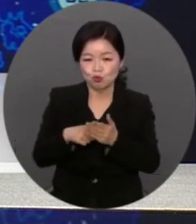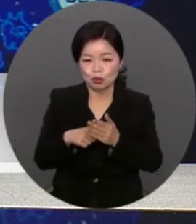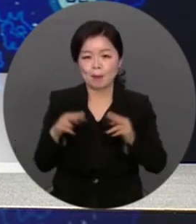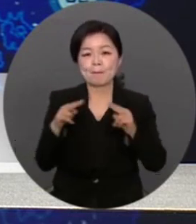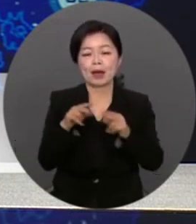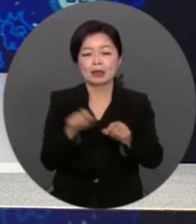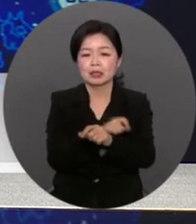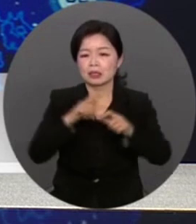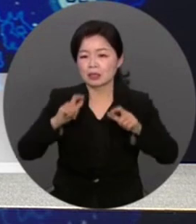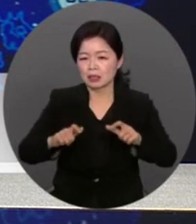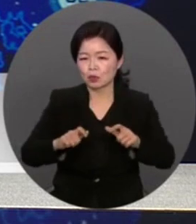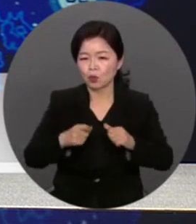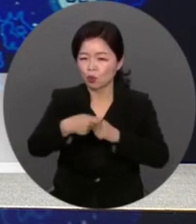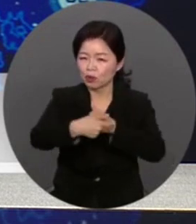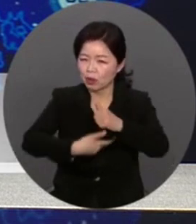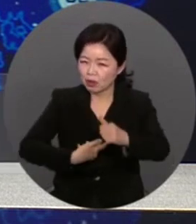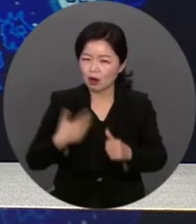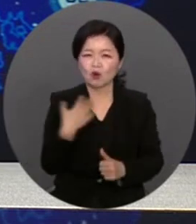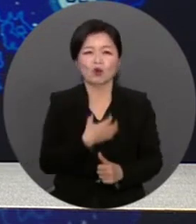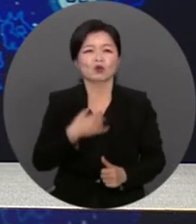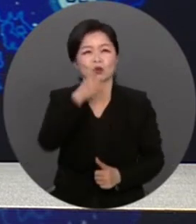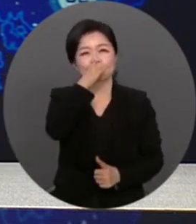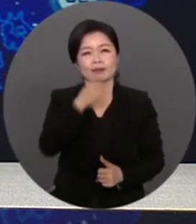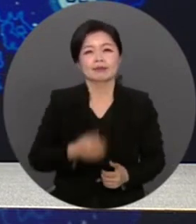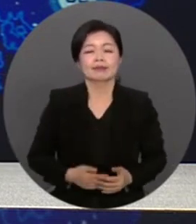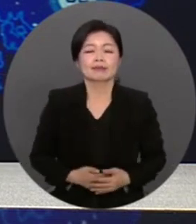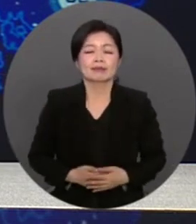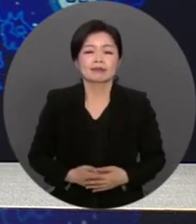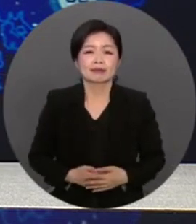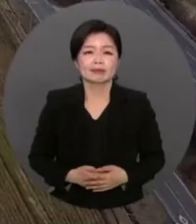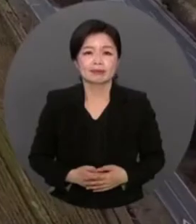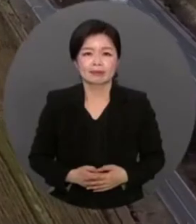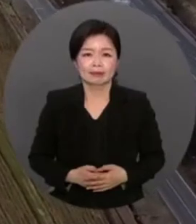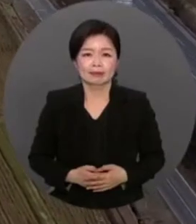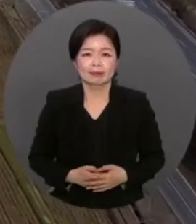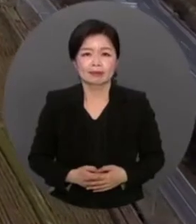지정에도 영향을 미칠 걸로 예상되고 있습니다. 주현정 기자입니다.